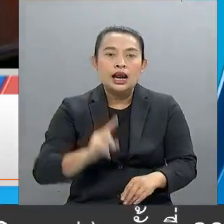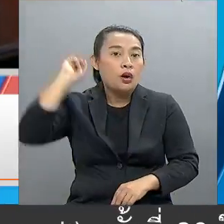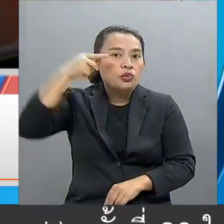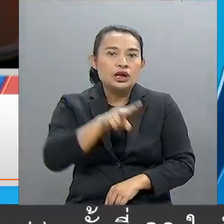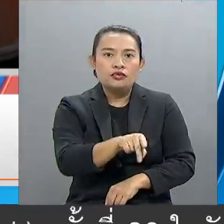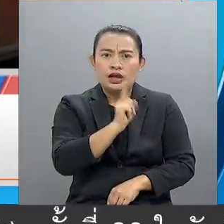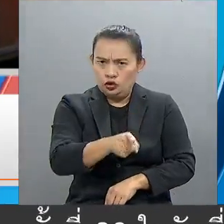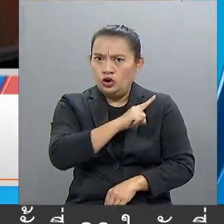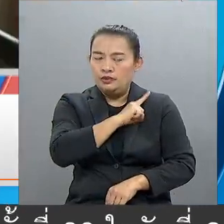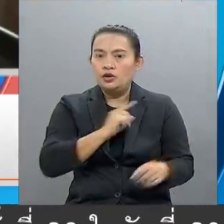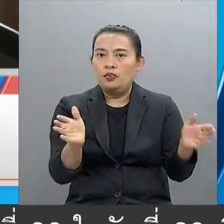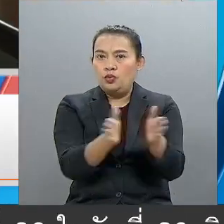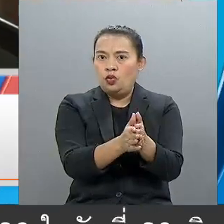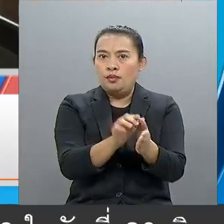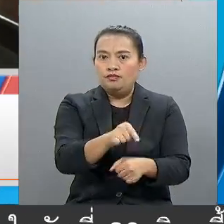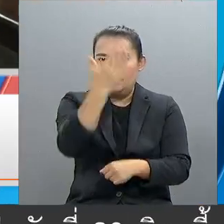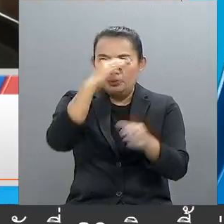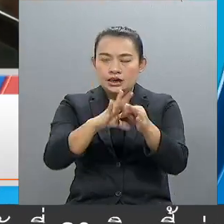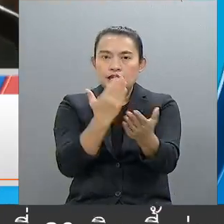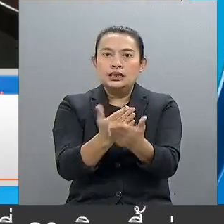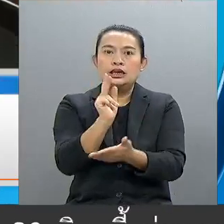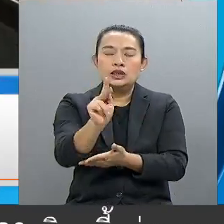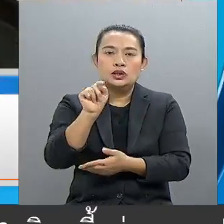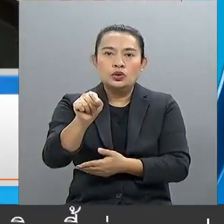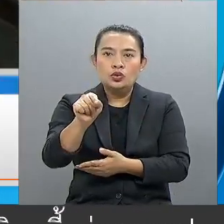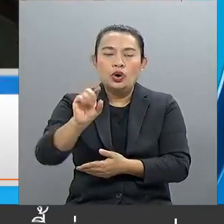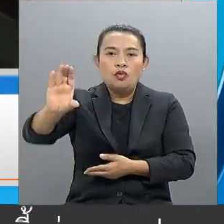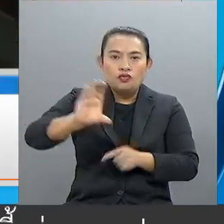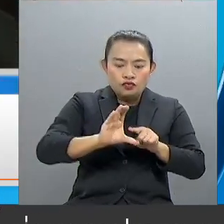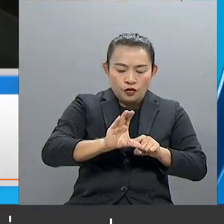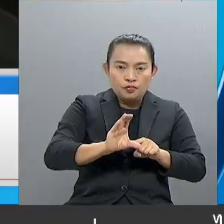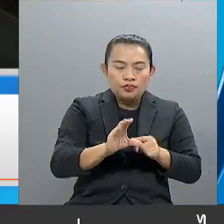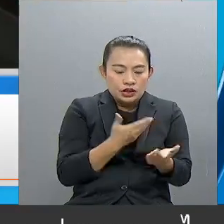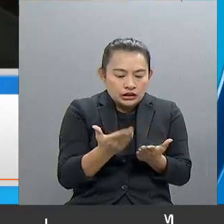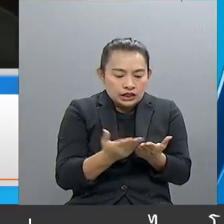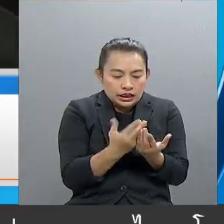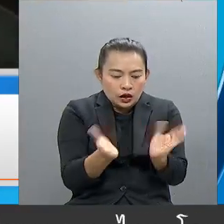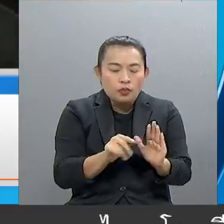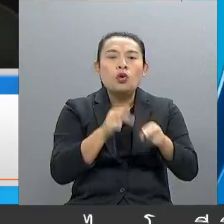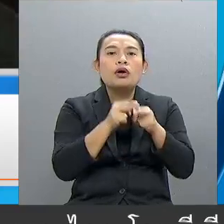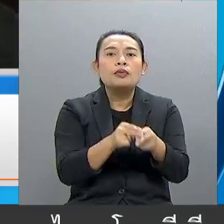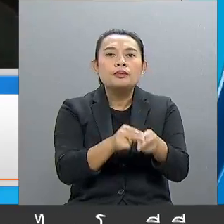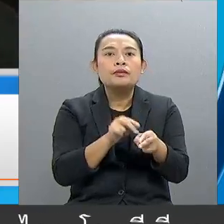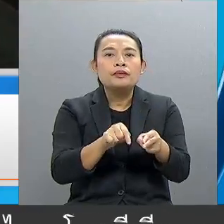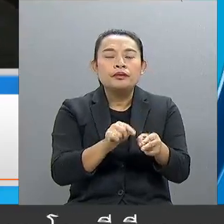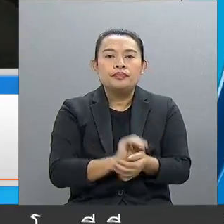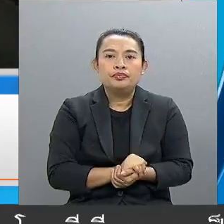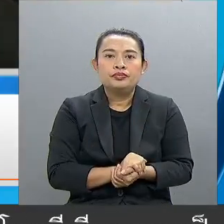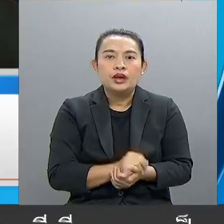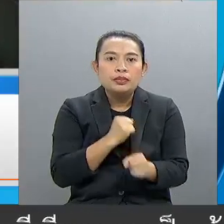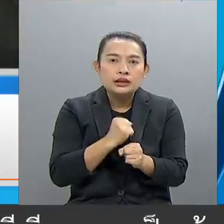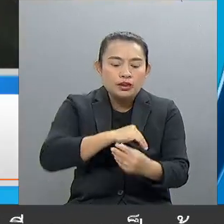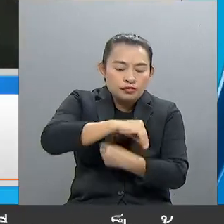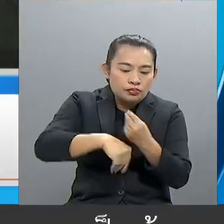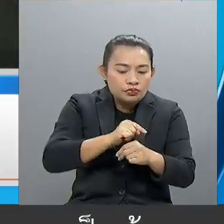กู้เงินของสากลน่ะกู้ไปใช้จ่ายในครัวเรือนในกิจการอันจะเป็นในครัวเรือ นเขาไม่ได้กู้ไปทําธุระส่วนตัวเพราะ